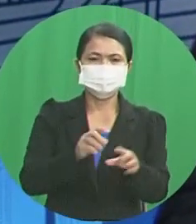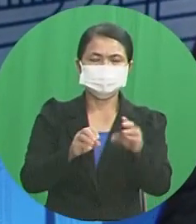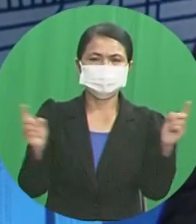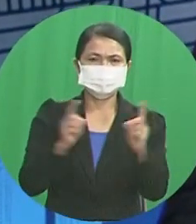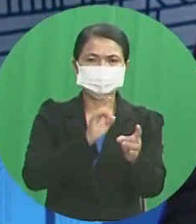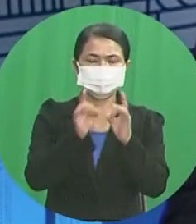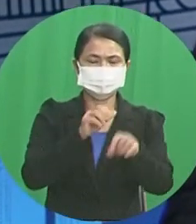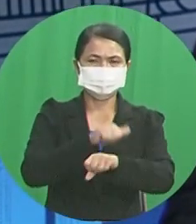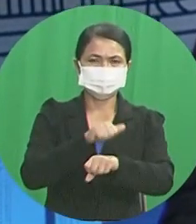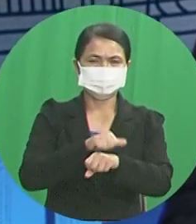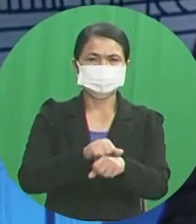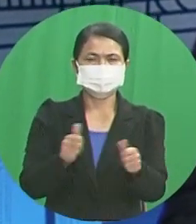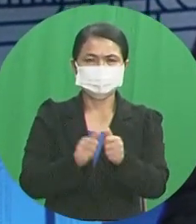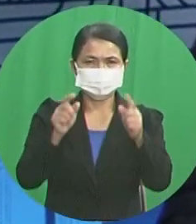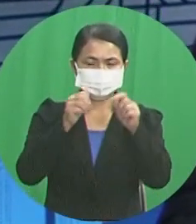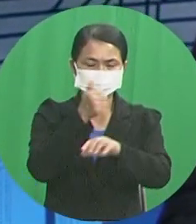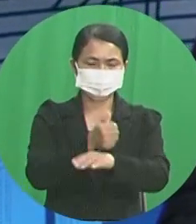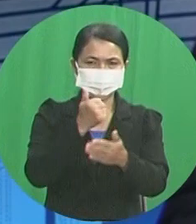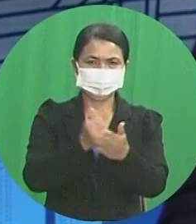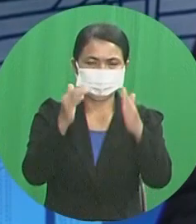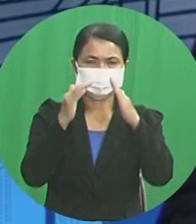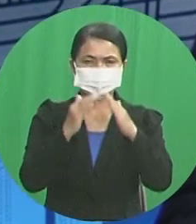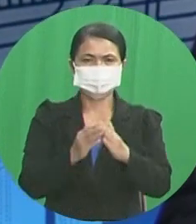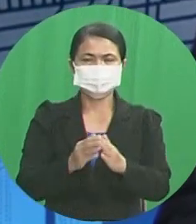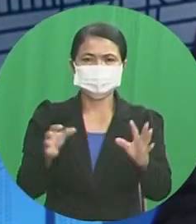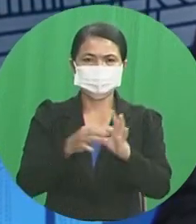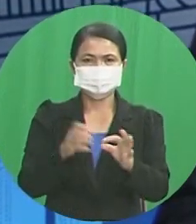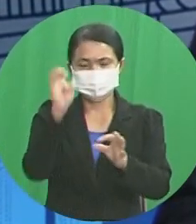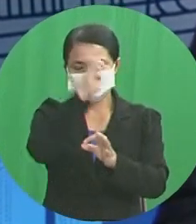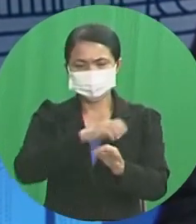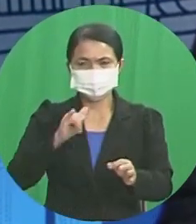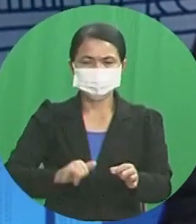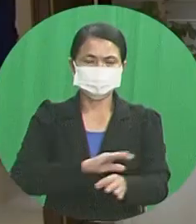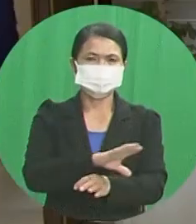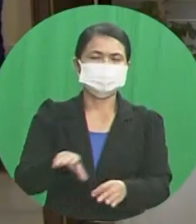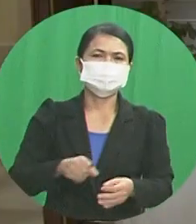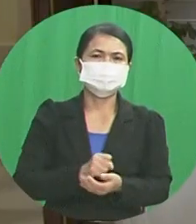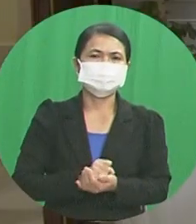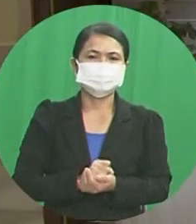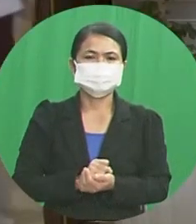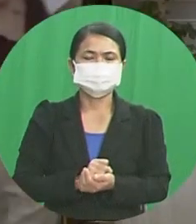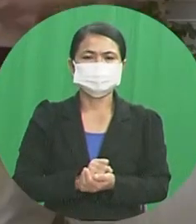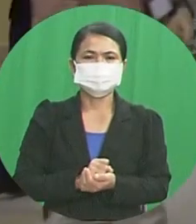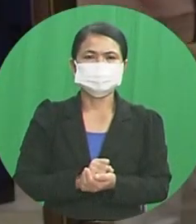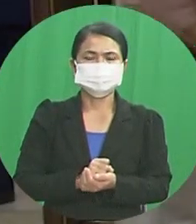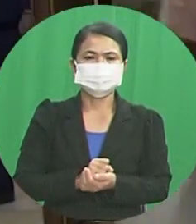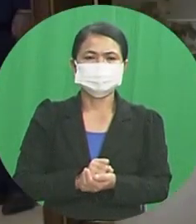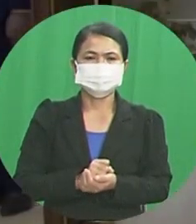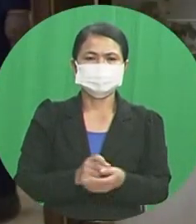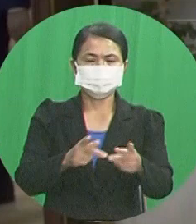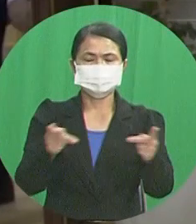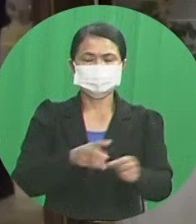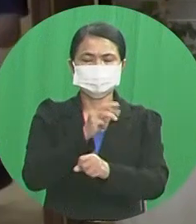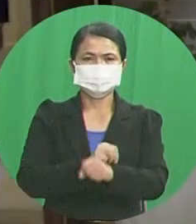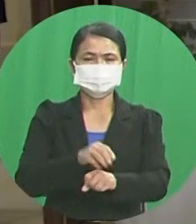ជួបពិភាក្សាការងារជាមួយឯកអគ្គរដ្ឋទូតនៃសហភាពអឺរ៉ុបប្រចាំកម្ពុជា នៅទីស្តីការ